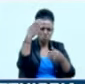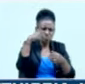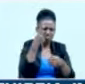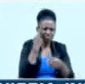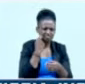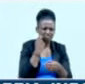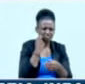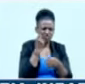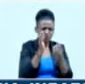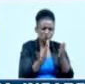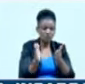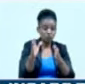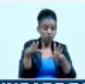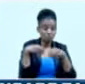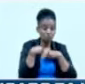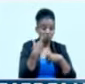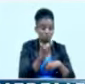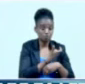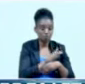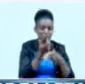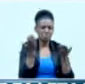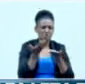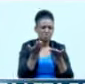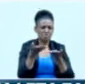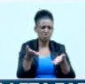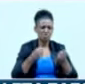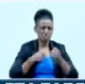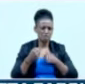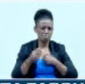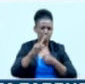aribaza imyiteguro kwakira urukingo muyigeze mu Rwanda